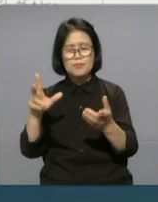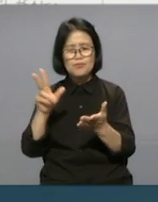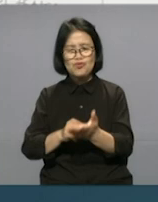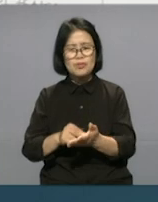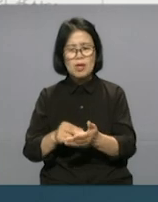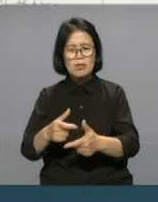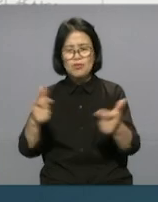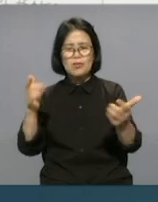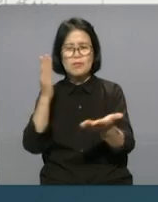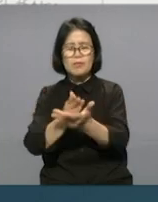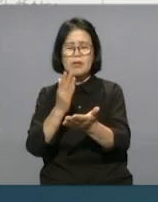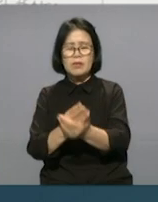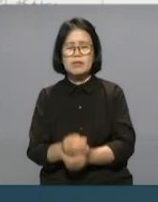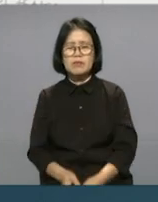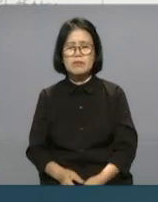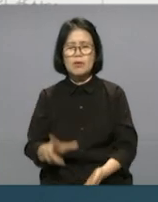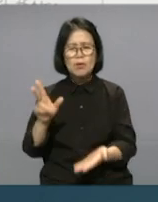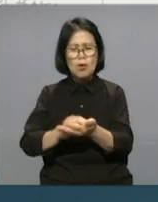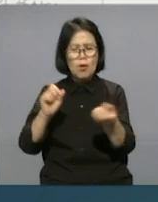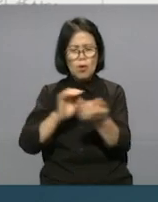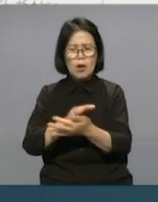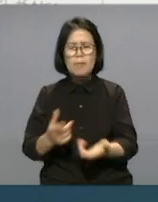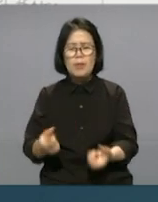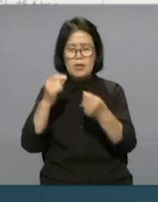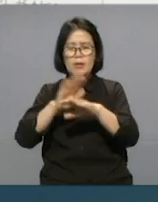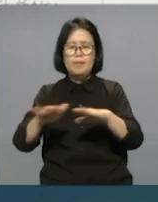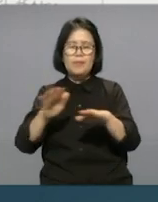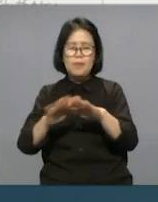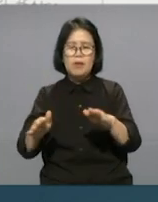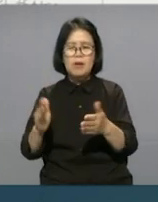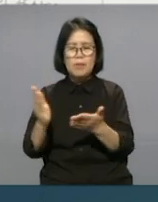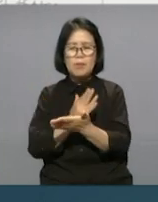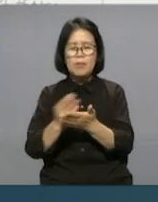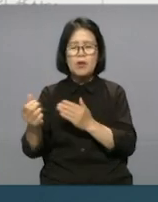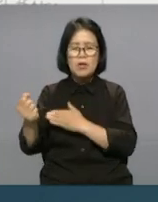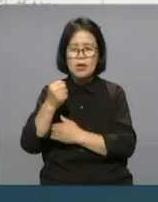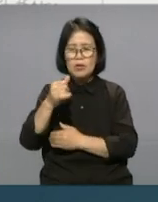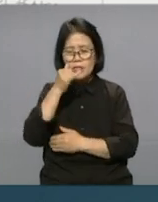시간이 없습니다. 불거진 혼란은 조속히 매듭 짓고 변별력 갖춘